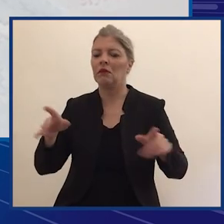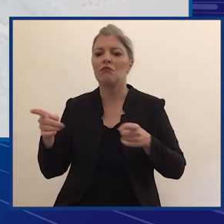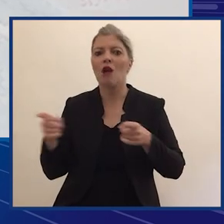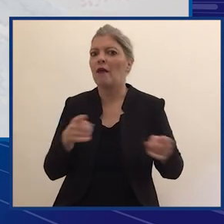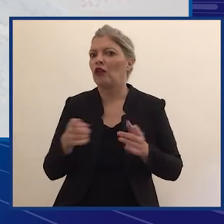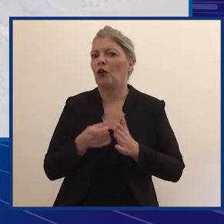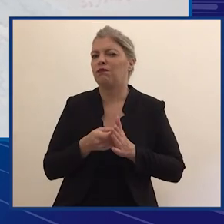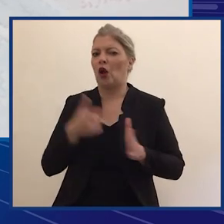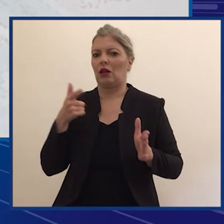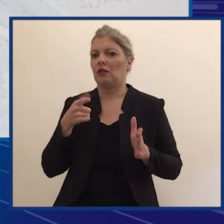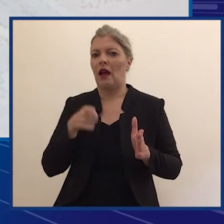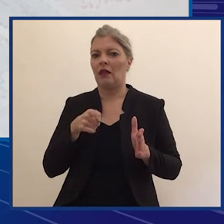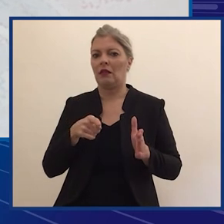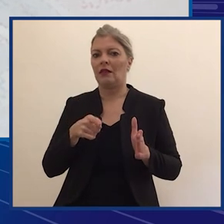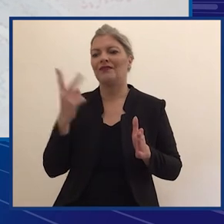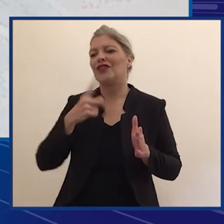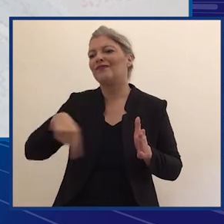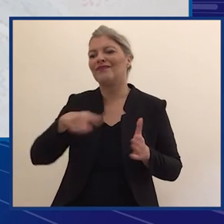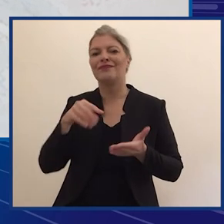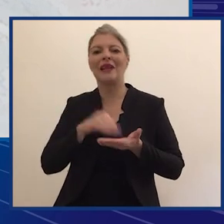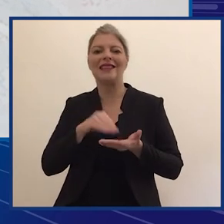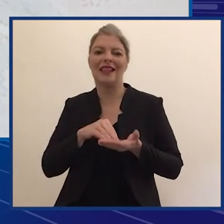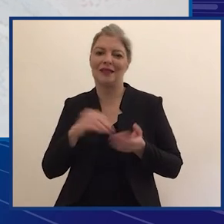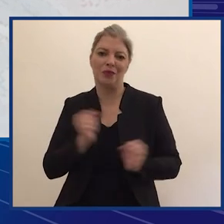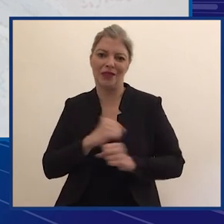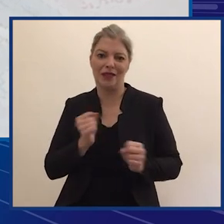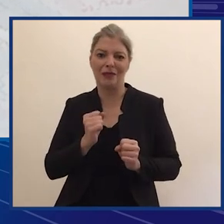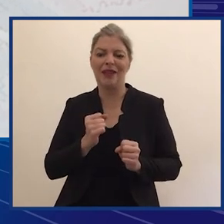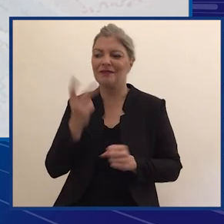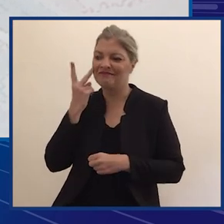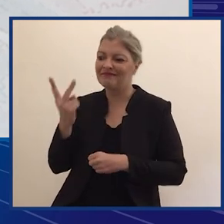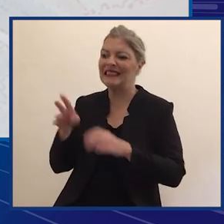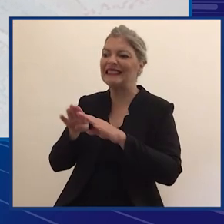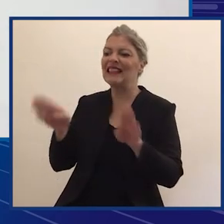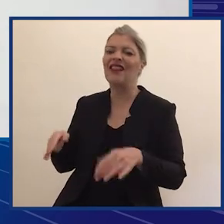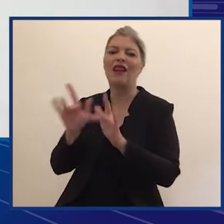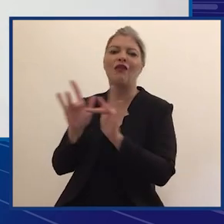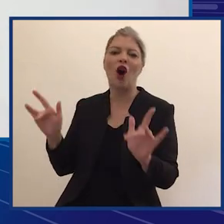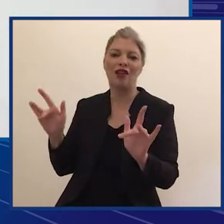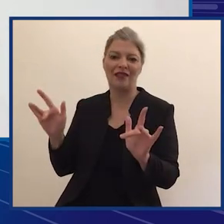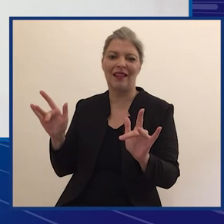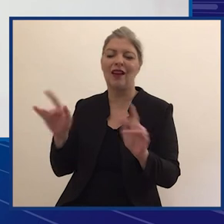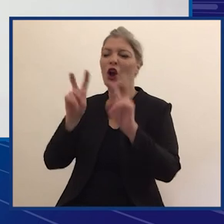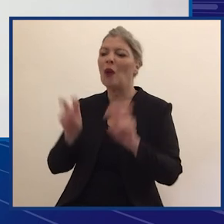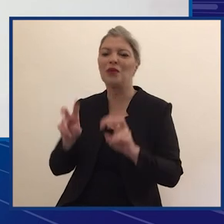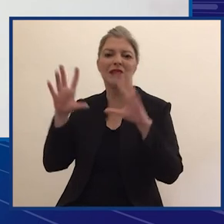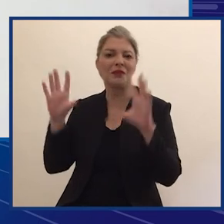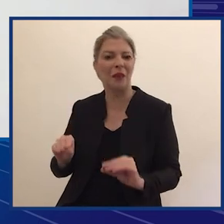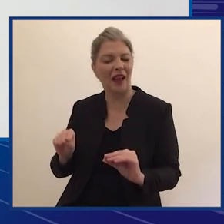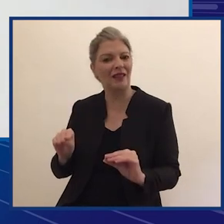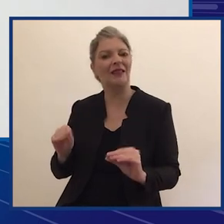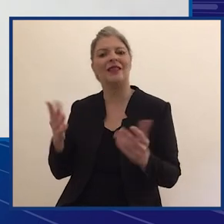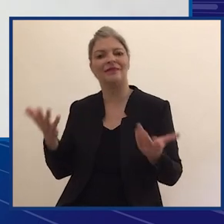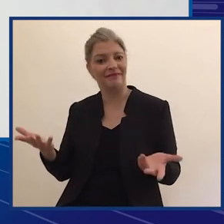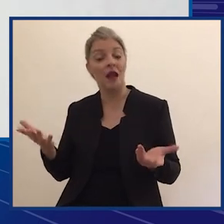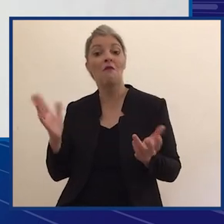e sebbene non possiamo essere in presenza qui, come vedete siamo circondati da scrivanie vuote e computer spenti, continuiamo la nostra